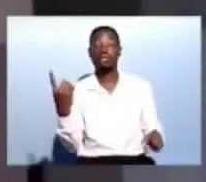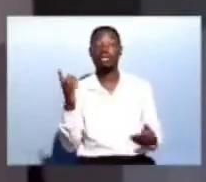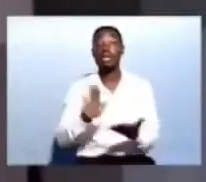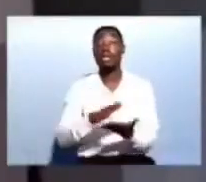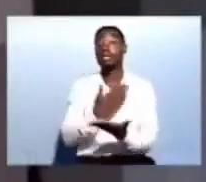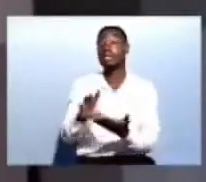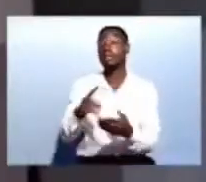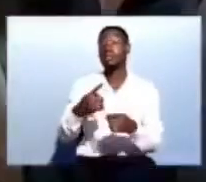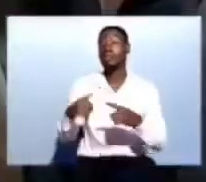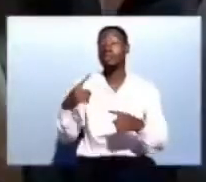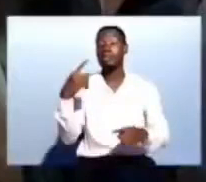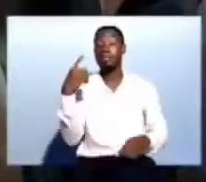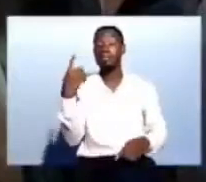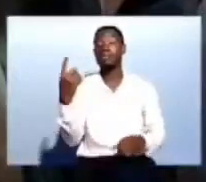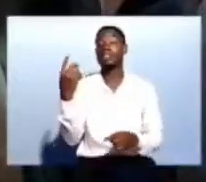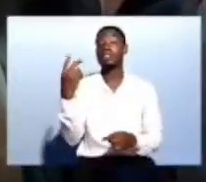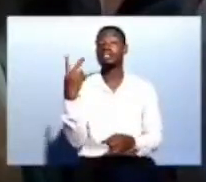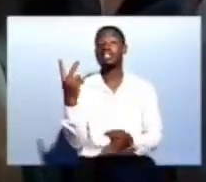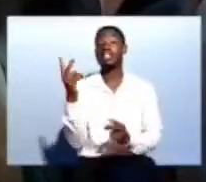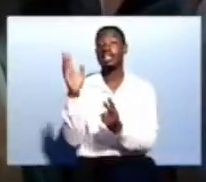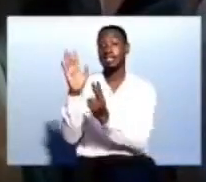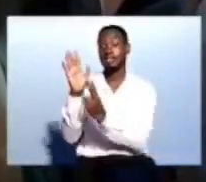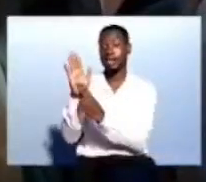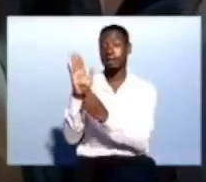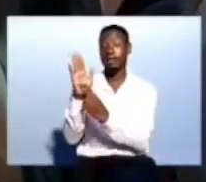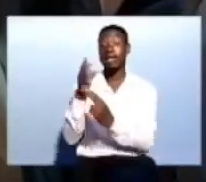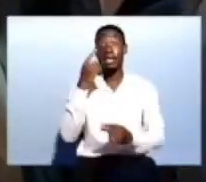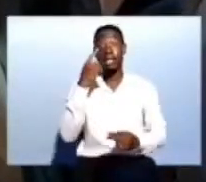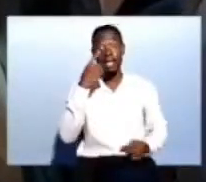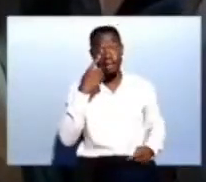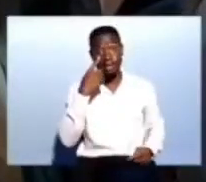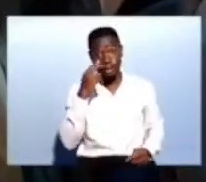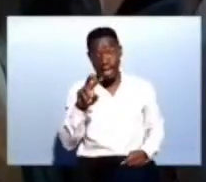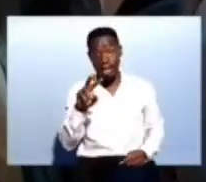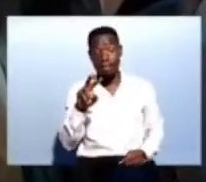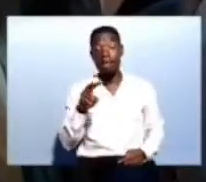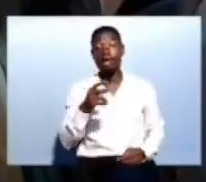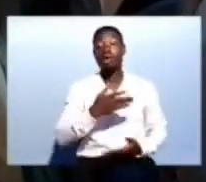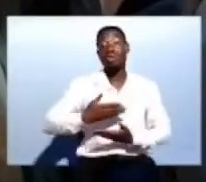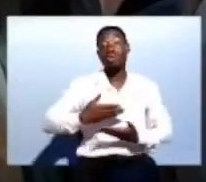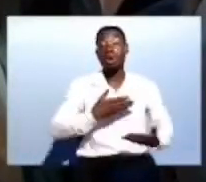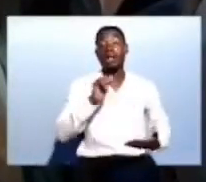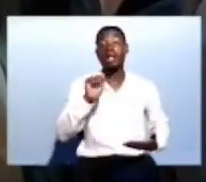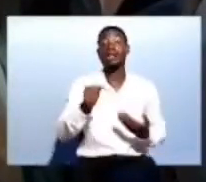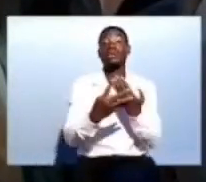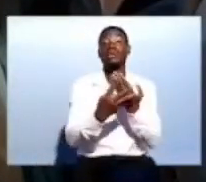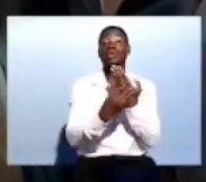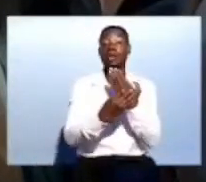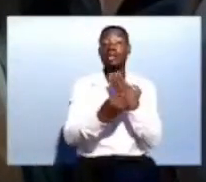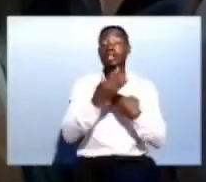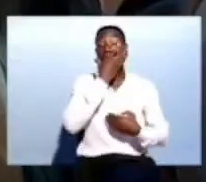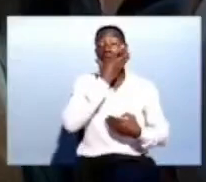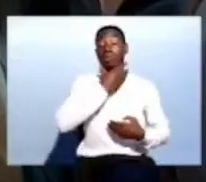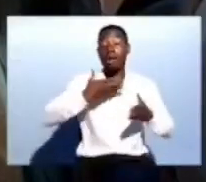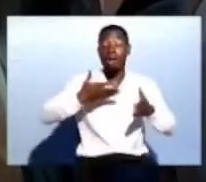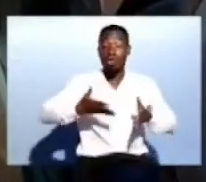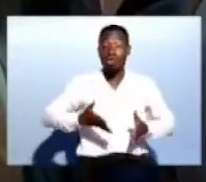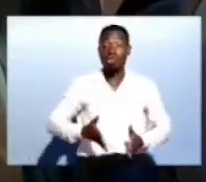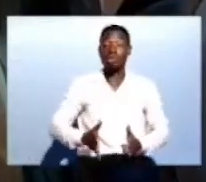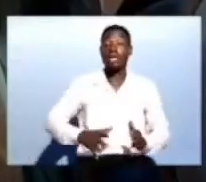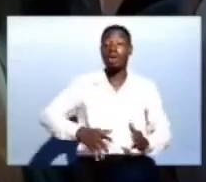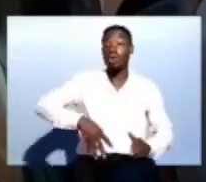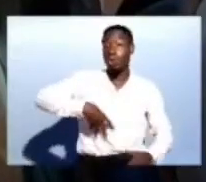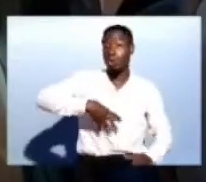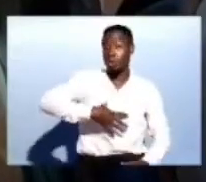ya 127 fungu la tatu. Tazama, wana ndio urithi wa Bwana. Uzao wa tumbo